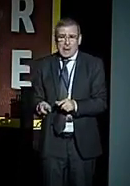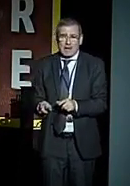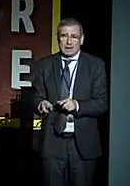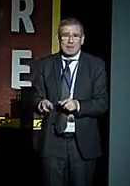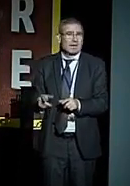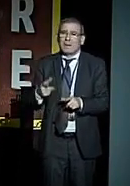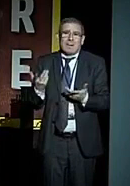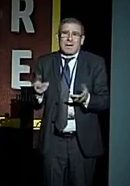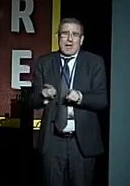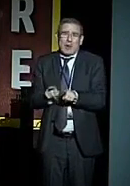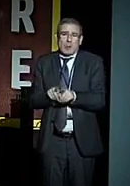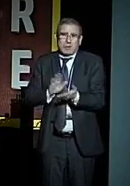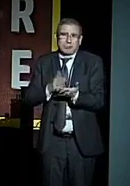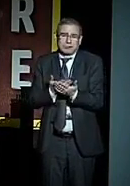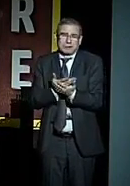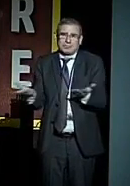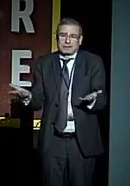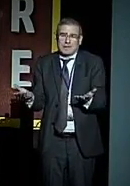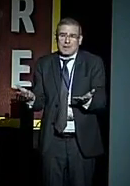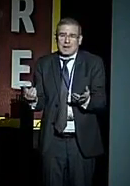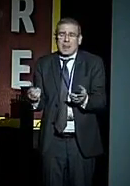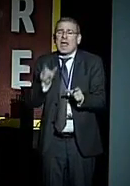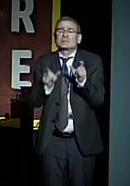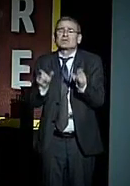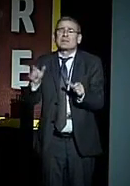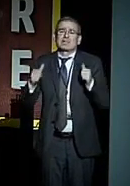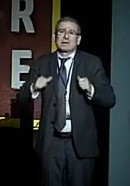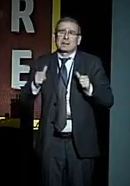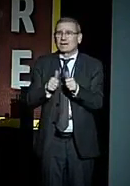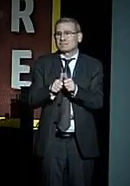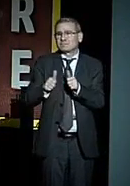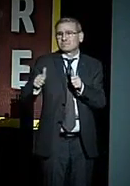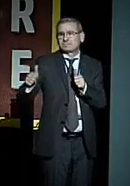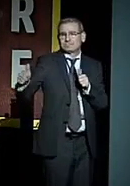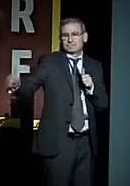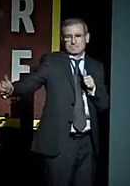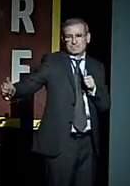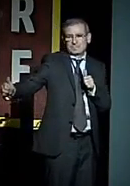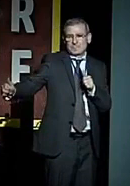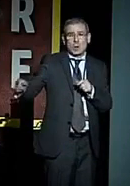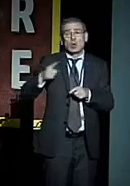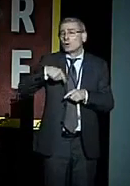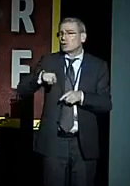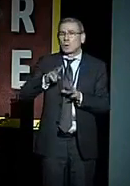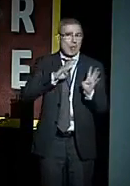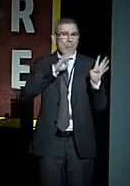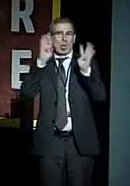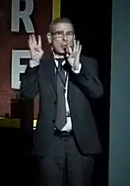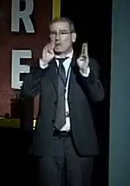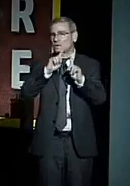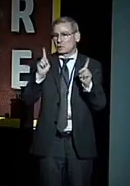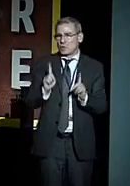la loro fiducia dalle istituzioni. E noi non ci possiamo fare distogliere, non ci possiamo fare distrarre da questo. Dobbiamo